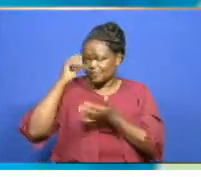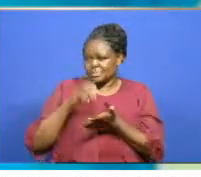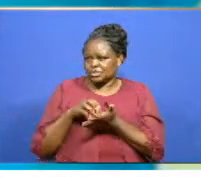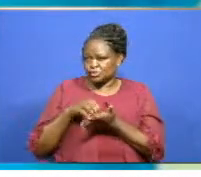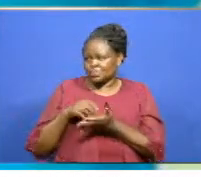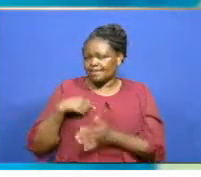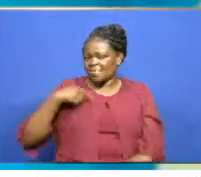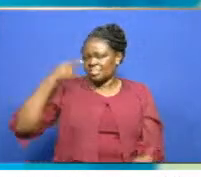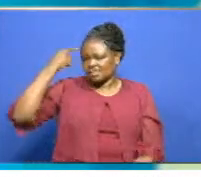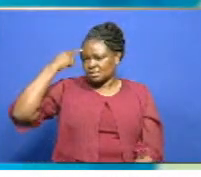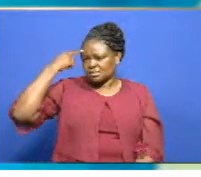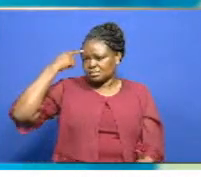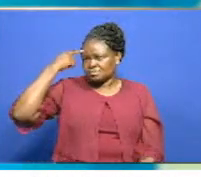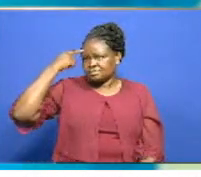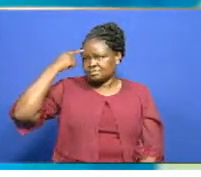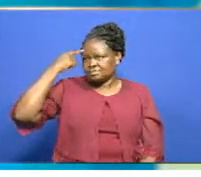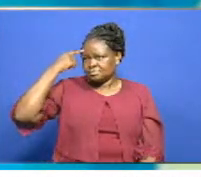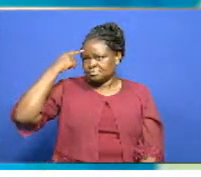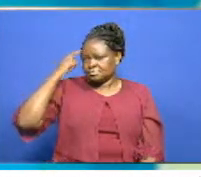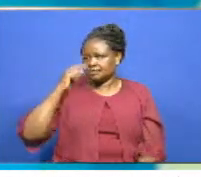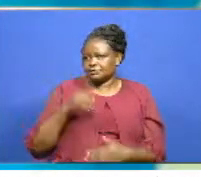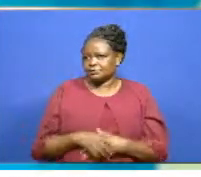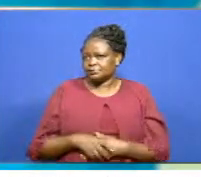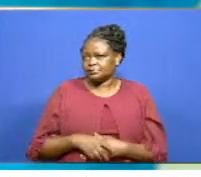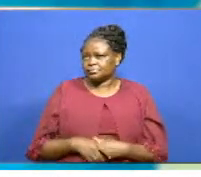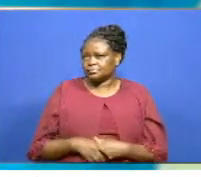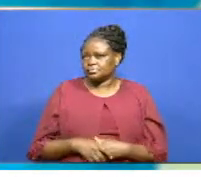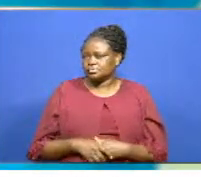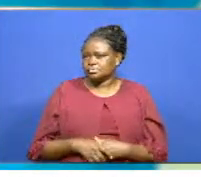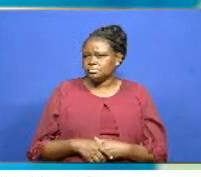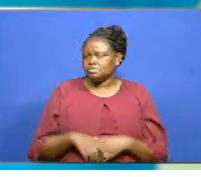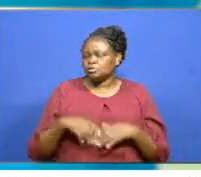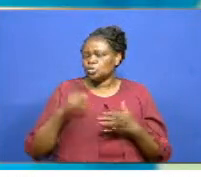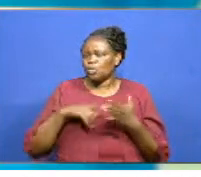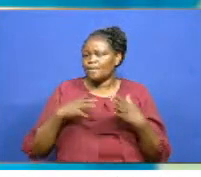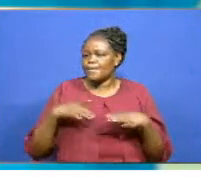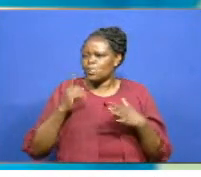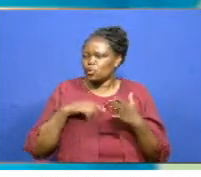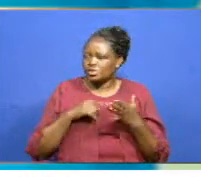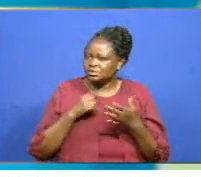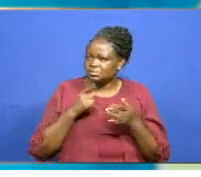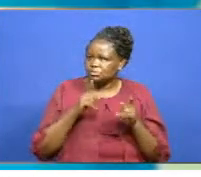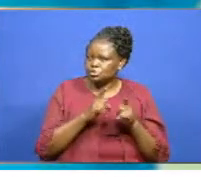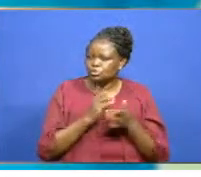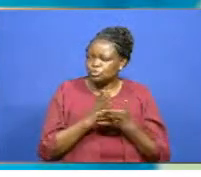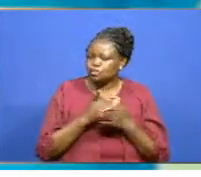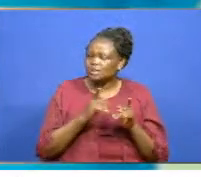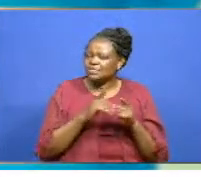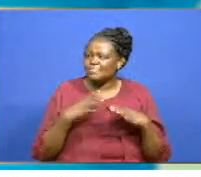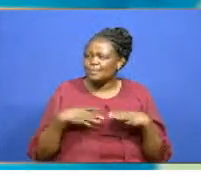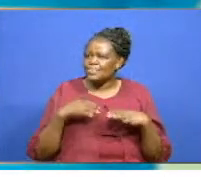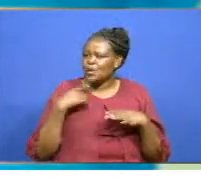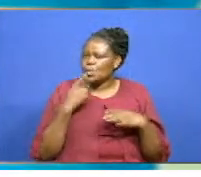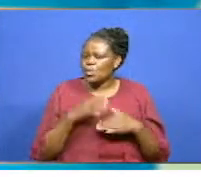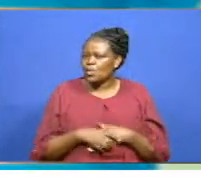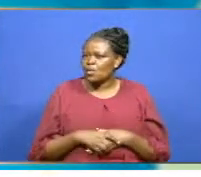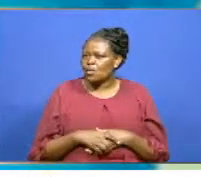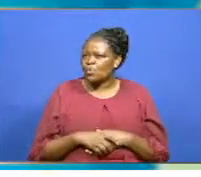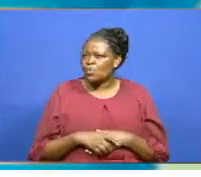I think it comes down to ile watu wanataka. Unajua sisi kama Wakenya tuko